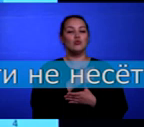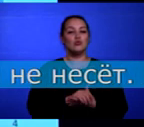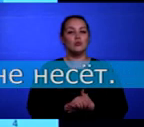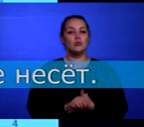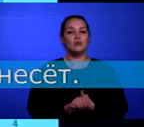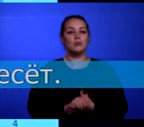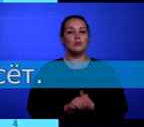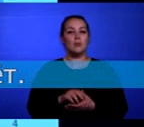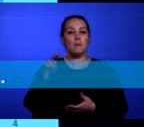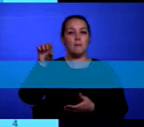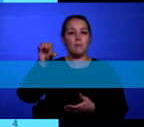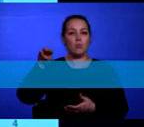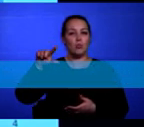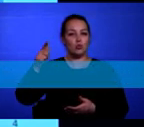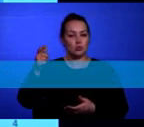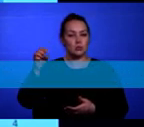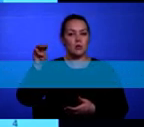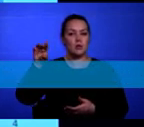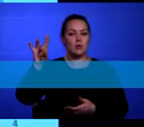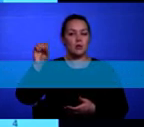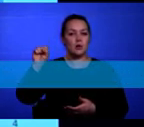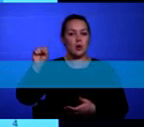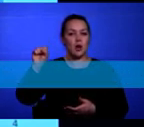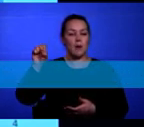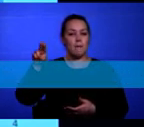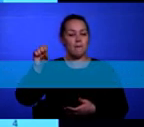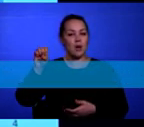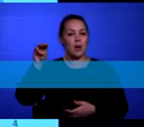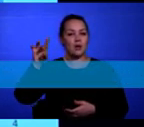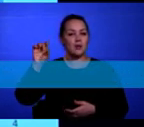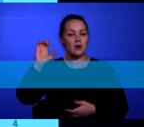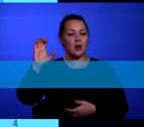тропа трасса шоссе